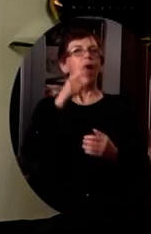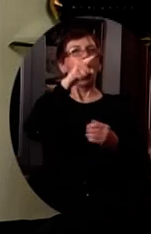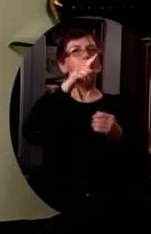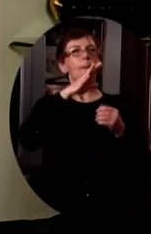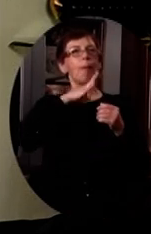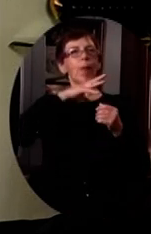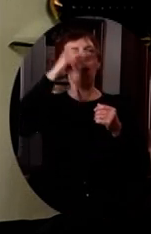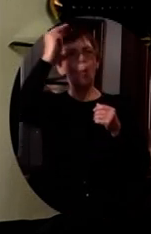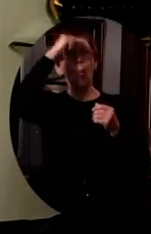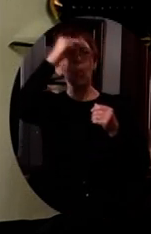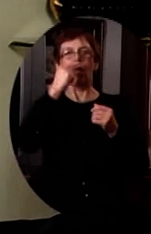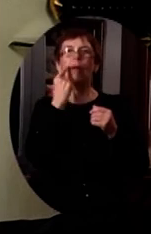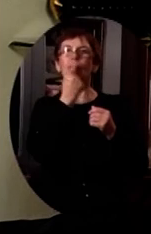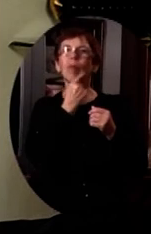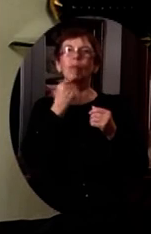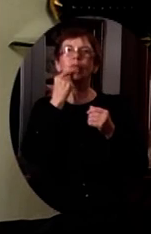לקרוא בגיל צעיר?